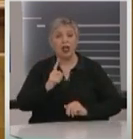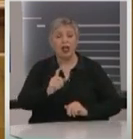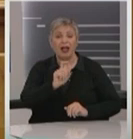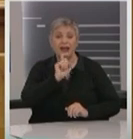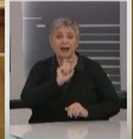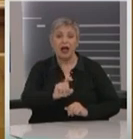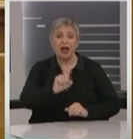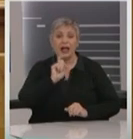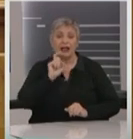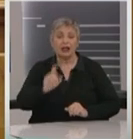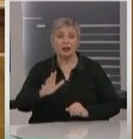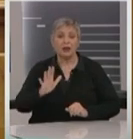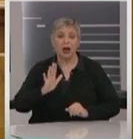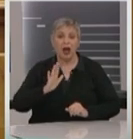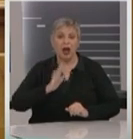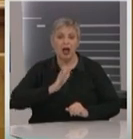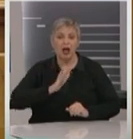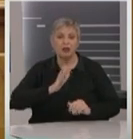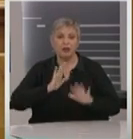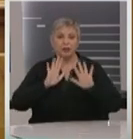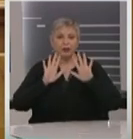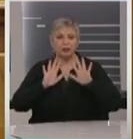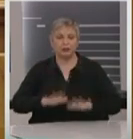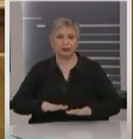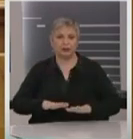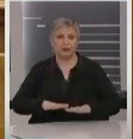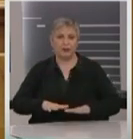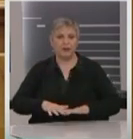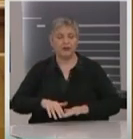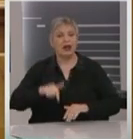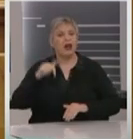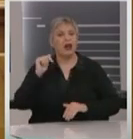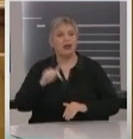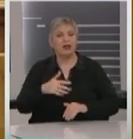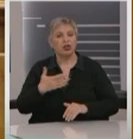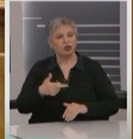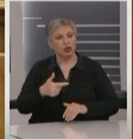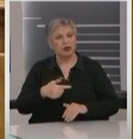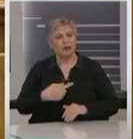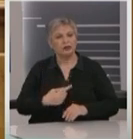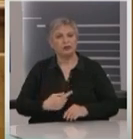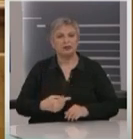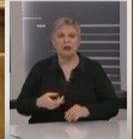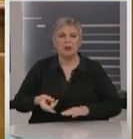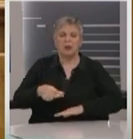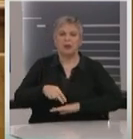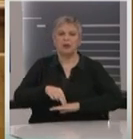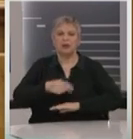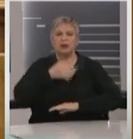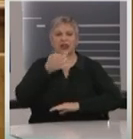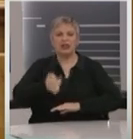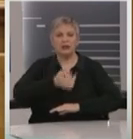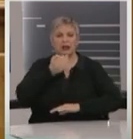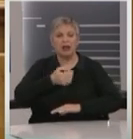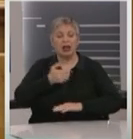1.000.000 θέσεις εργασίας. Και ήρθατε σήμερα, κύριε Μητσοτάκη, πάλι αδιάβαστος. Δεν διαβάζετε ούτε εφημερίδες πριν μπείτε στην